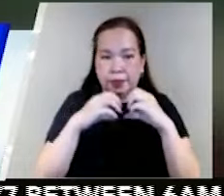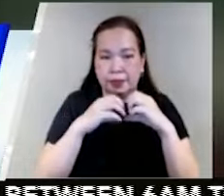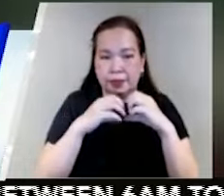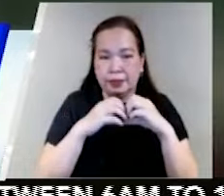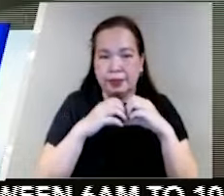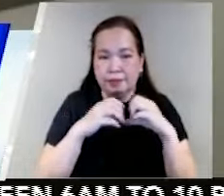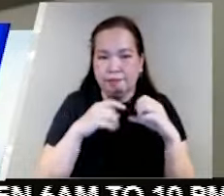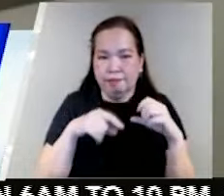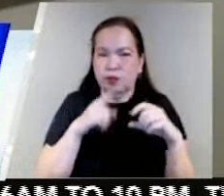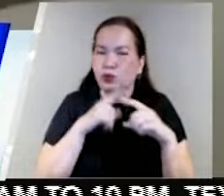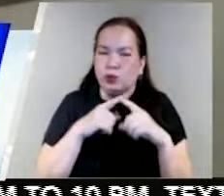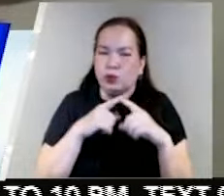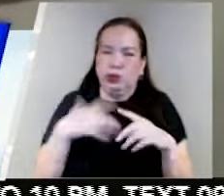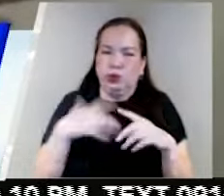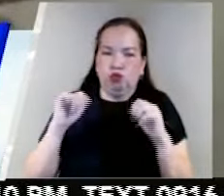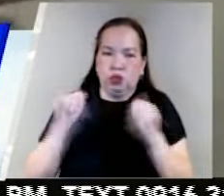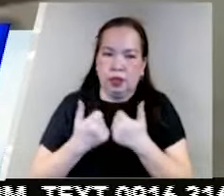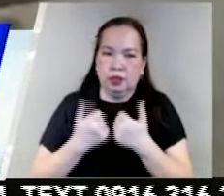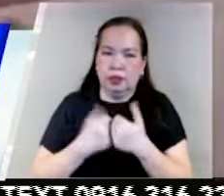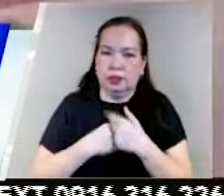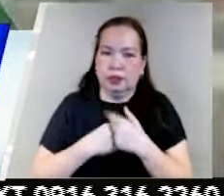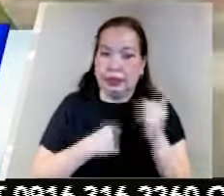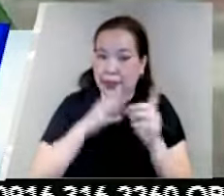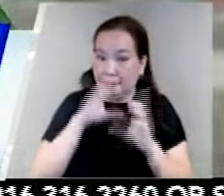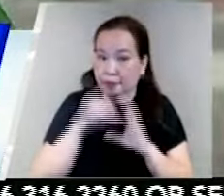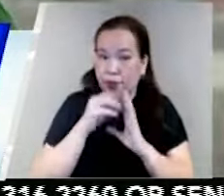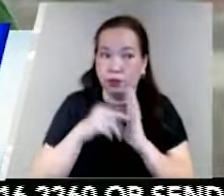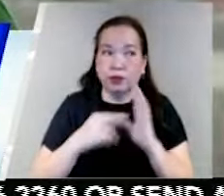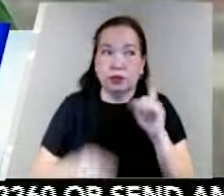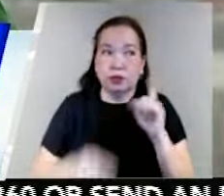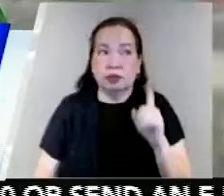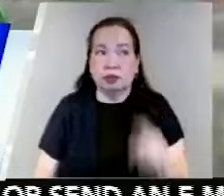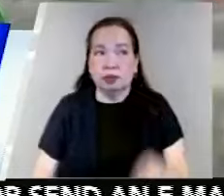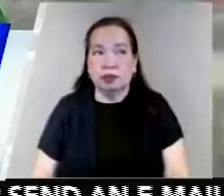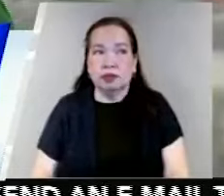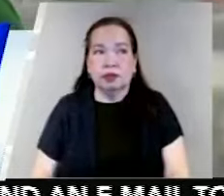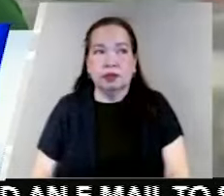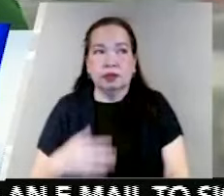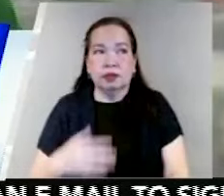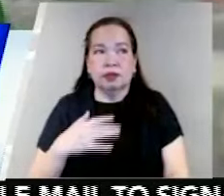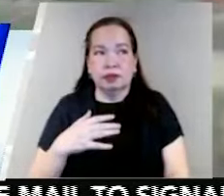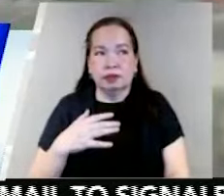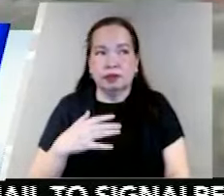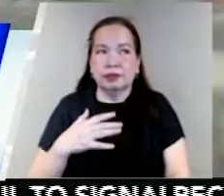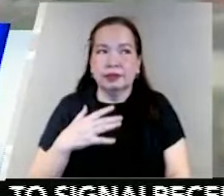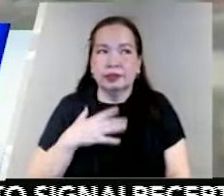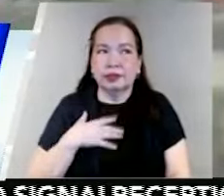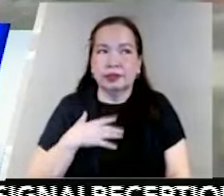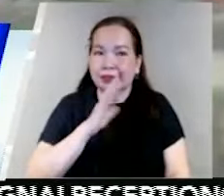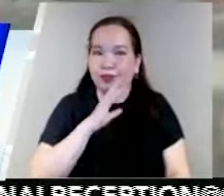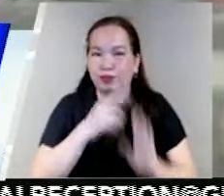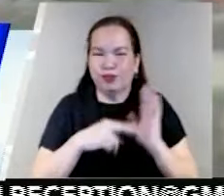challenging ang mga role. Yung character ni Ino, for sure kabadong-kabado na ngayon sa mga nangyayari. Kasi